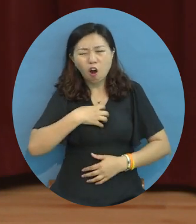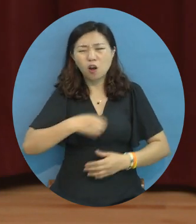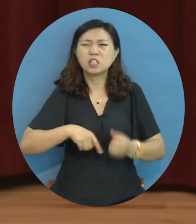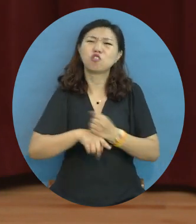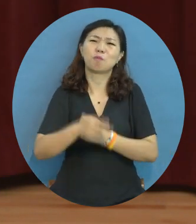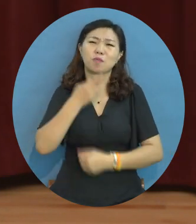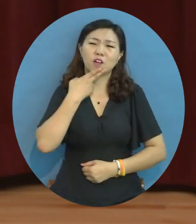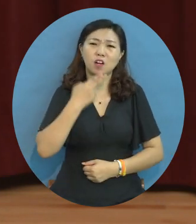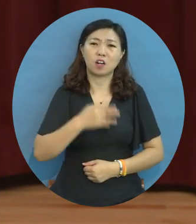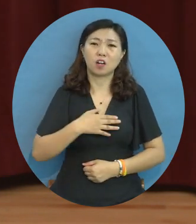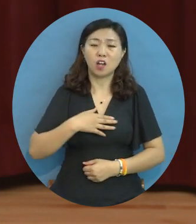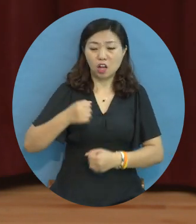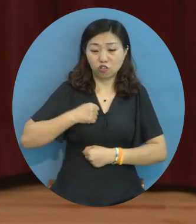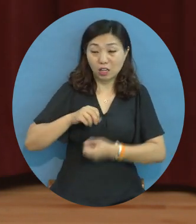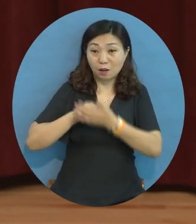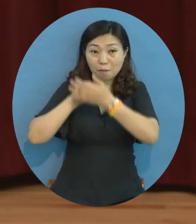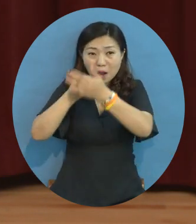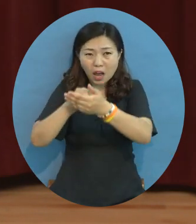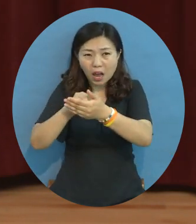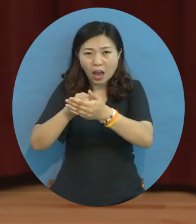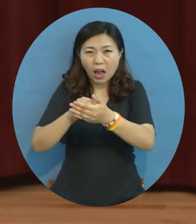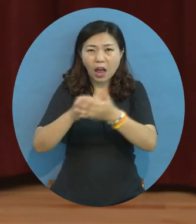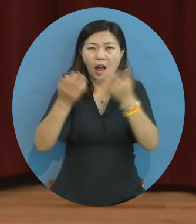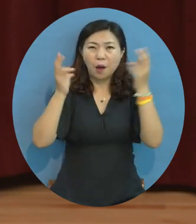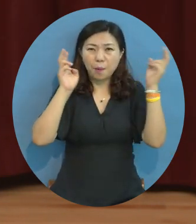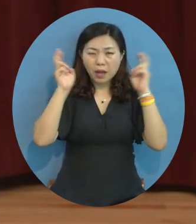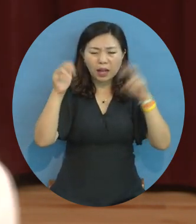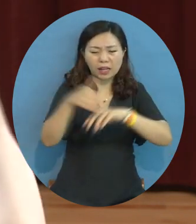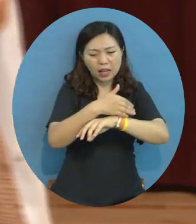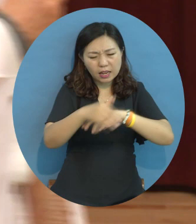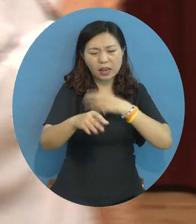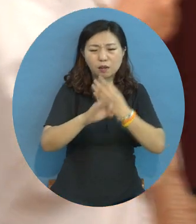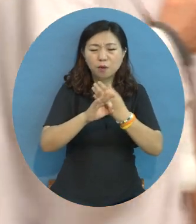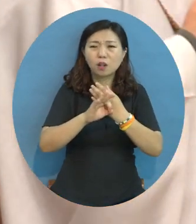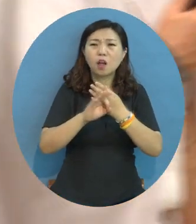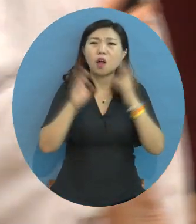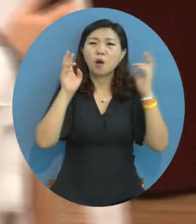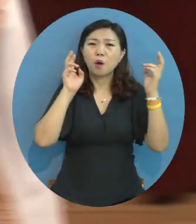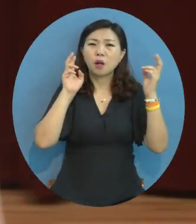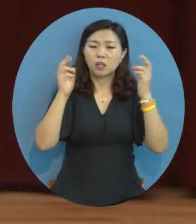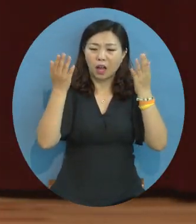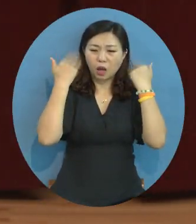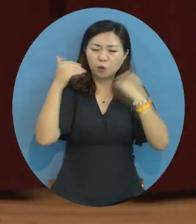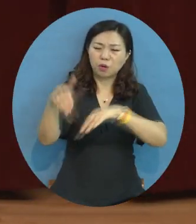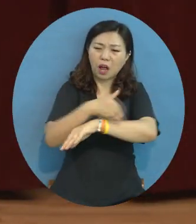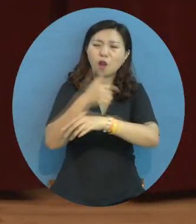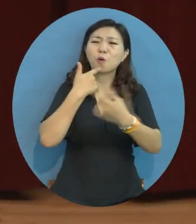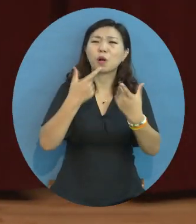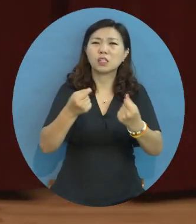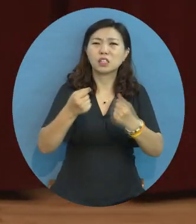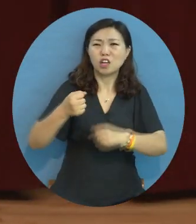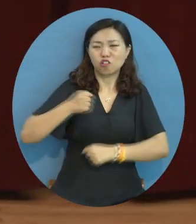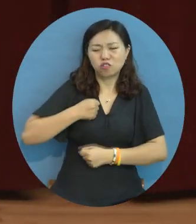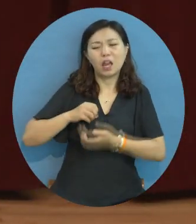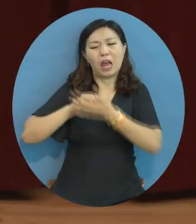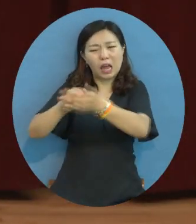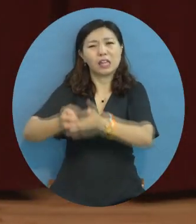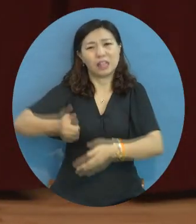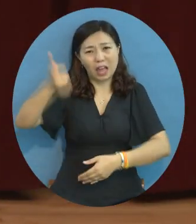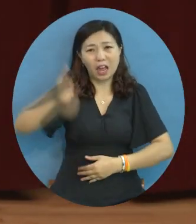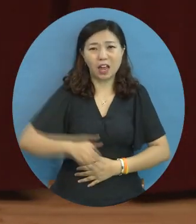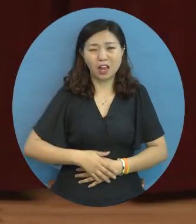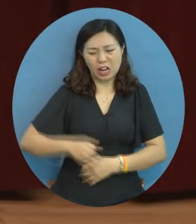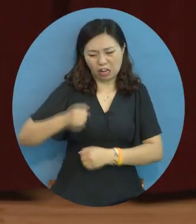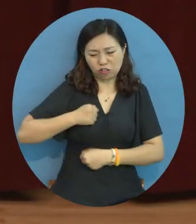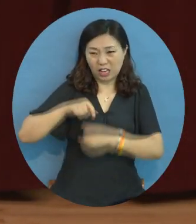직장 다니다거나 학교 공부하다가 그날 아침에 출근하듯이 그냥 군대로 가는 거예요. 아시겠어요? 군대 간다고 술 먹고